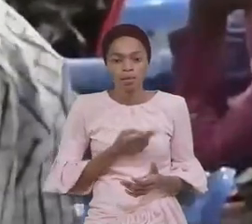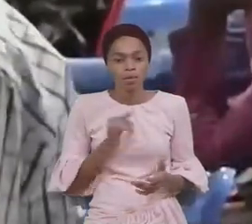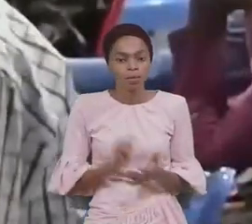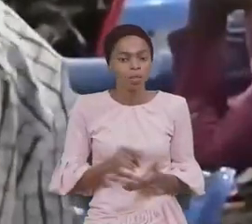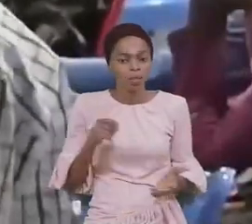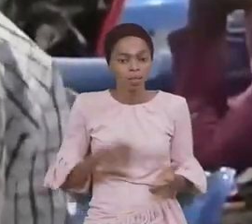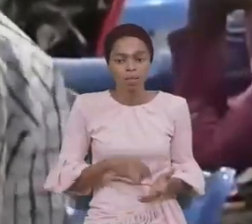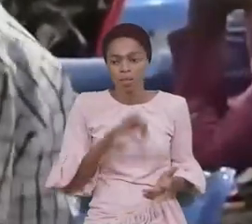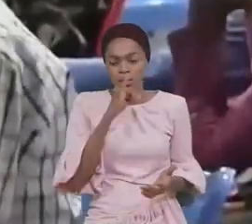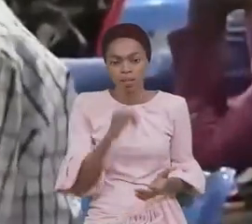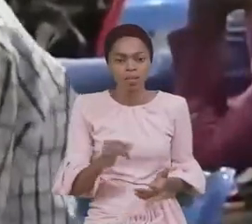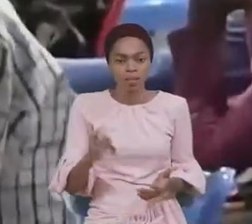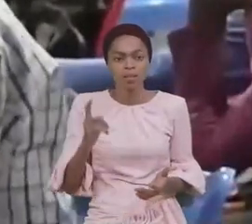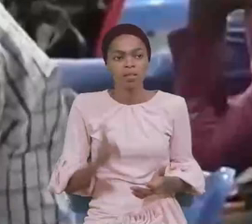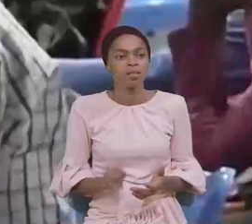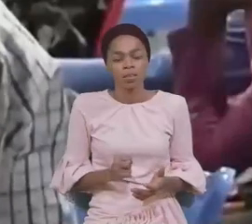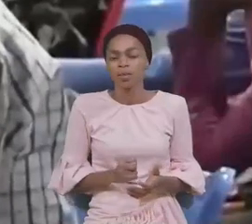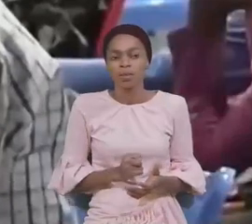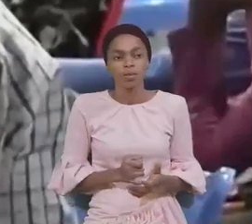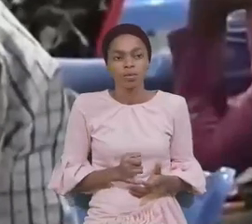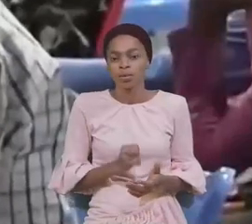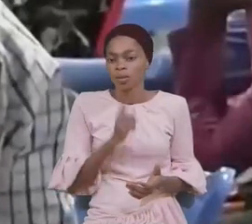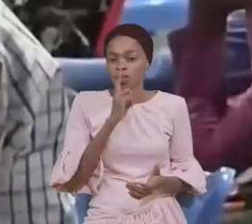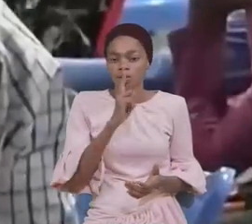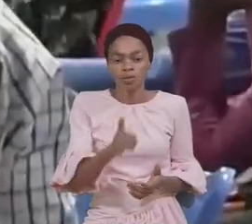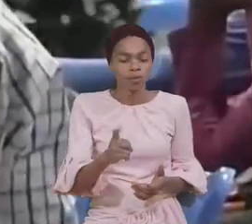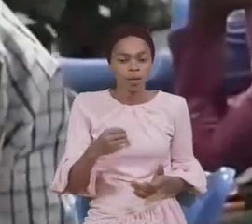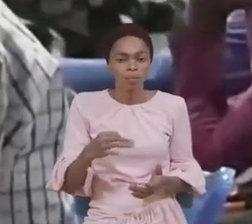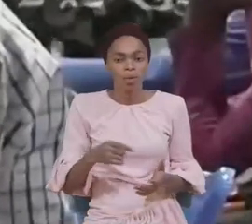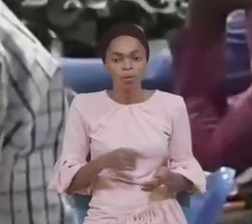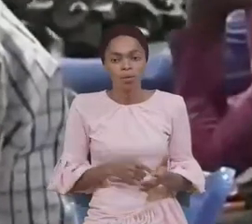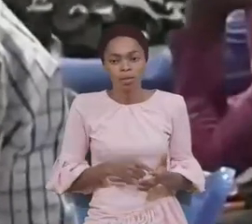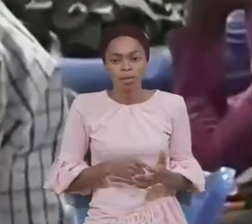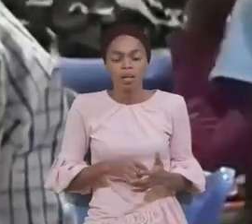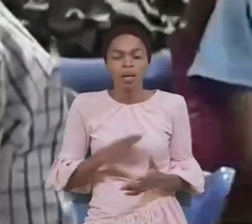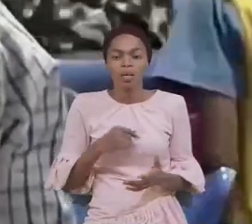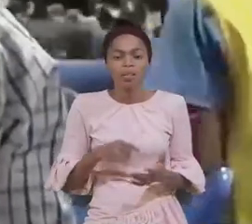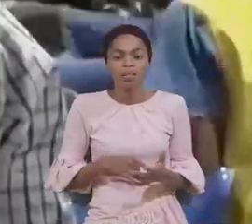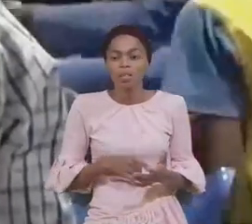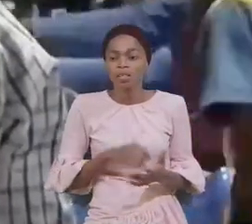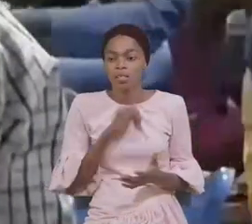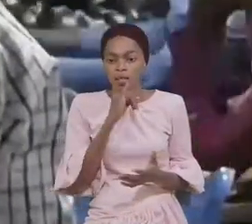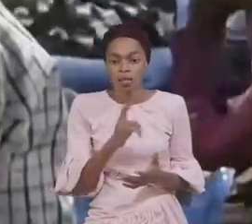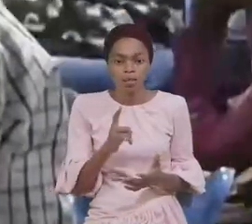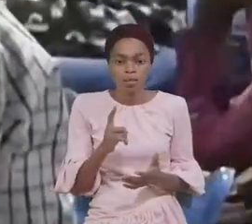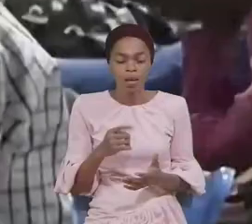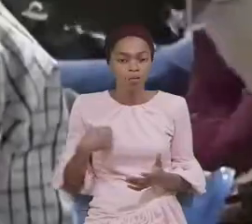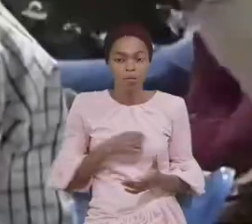Alors, c'est une poursuite directe. Alors, ils sont définis à poursuivre. Alors, ils doivent